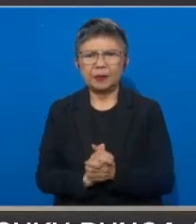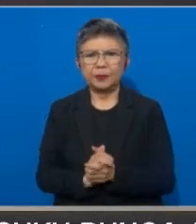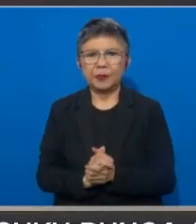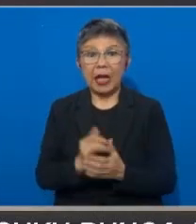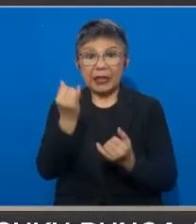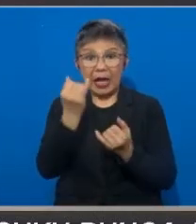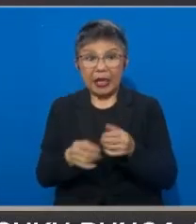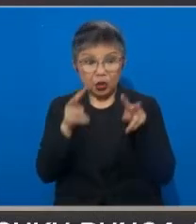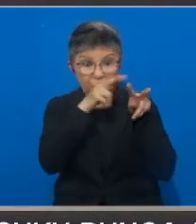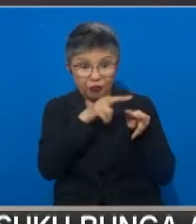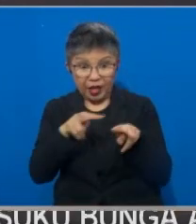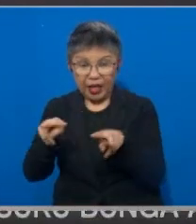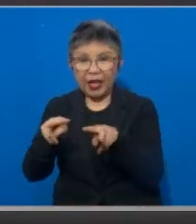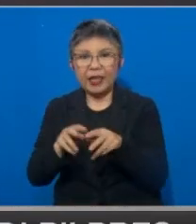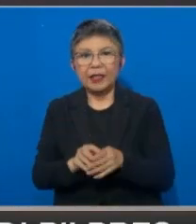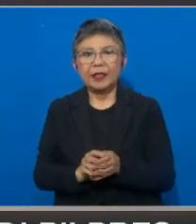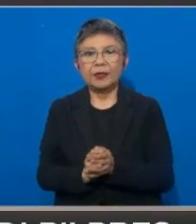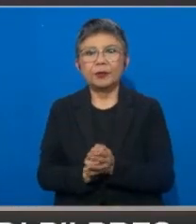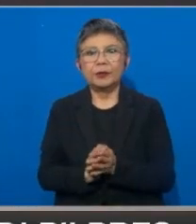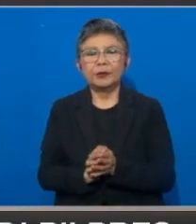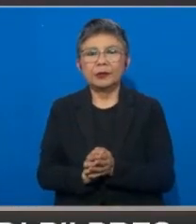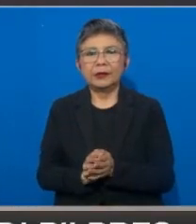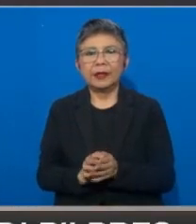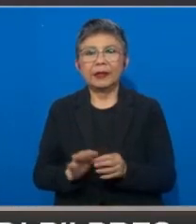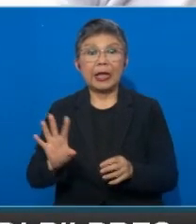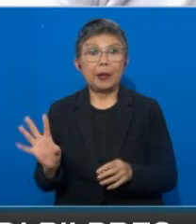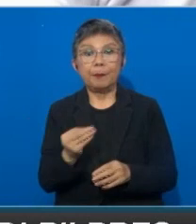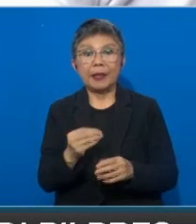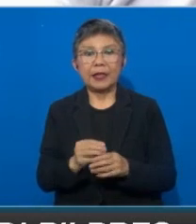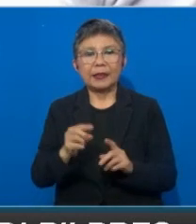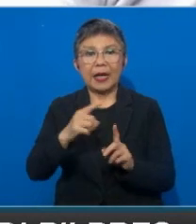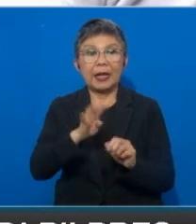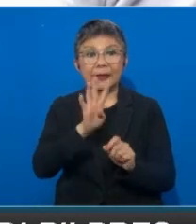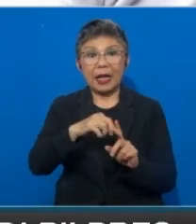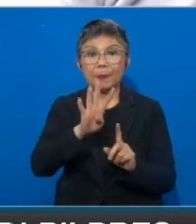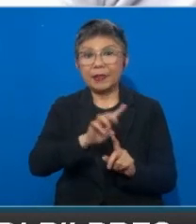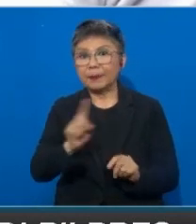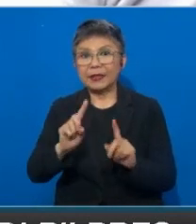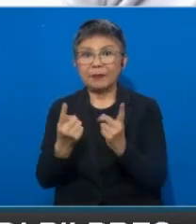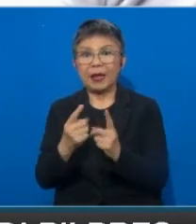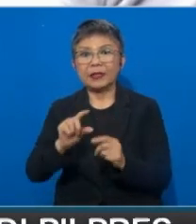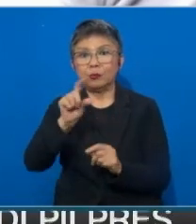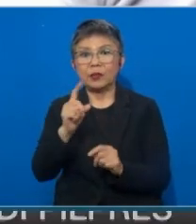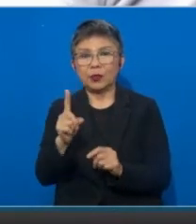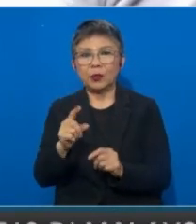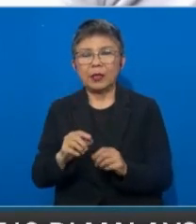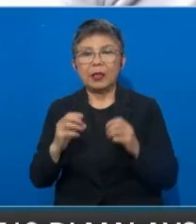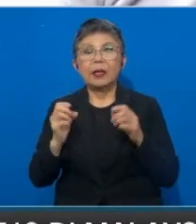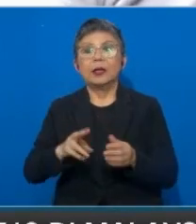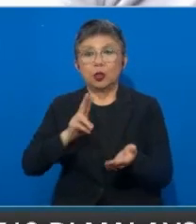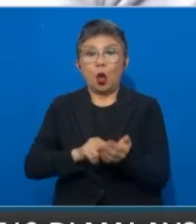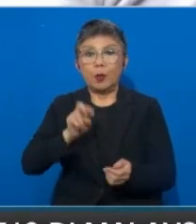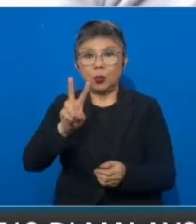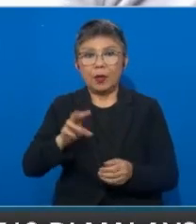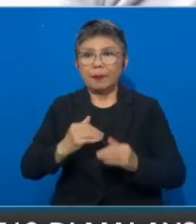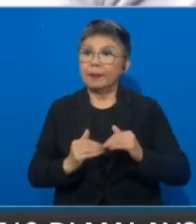Terakhir hasil survei Carta Politika yang dilakukan pada periode 4 hingga 11 Januari, Prabowo Gibran meraih